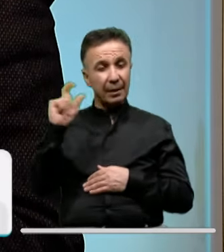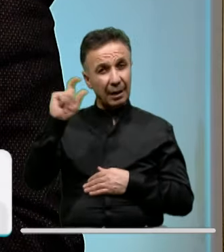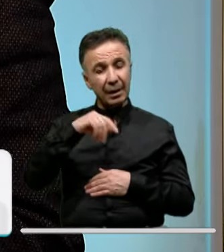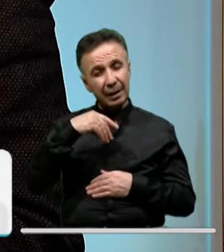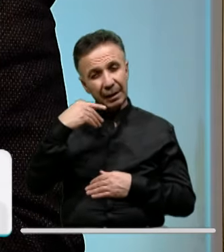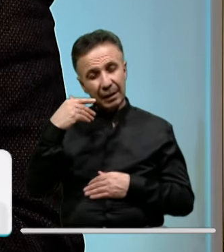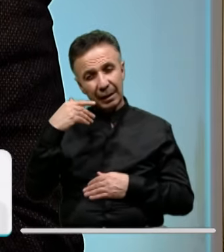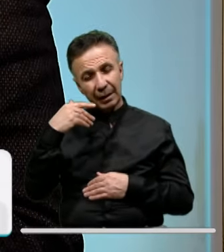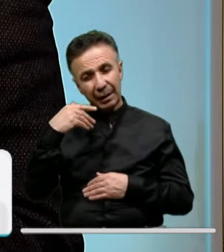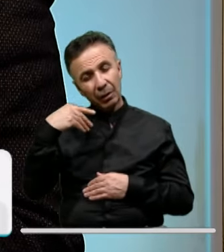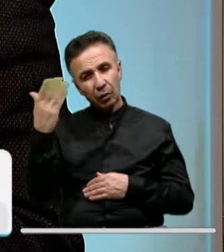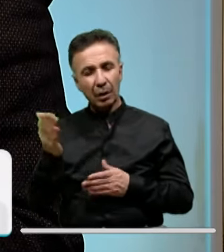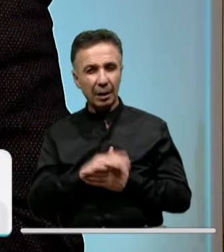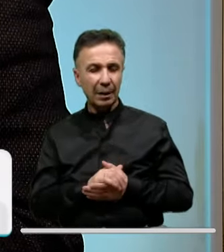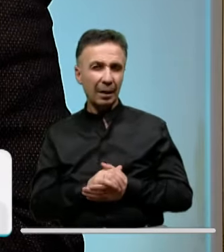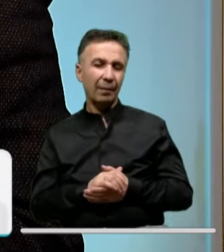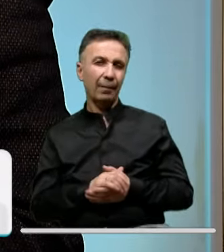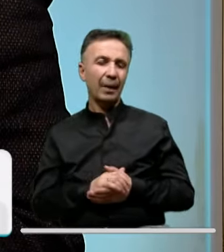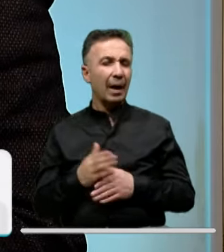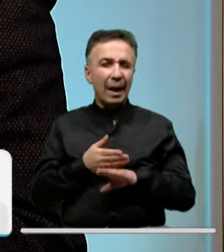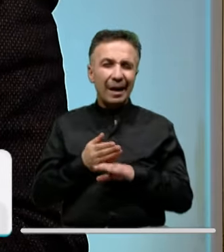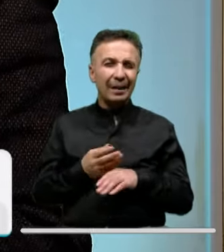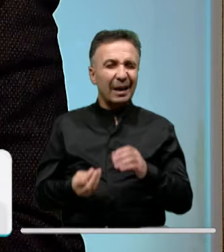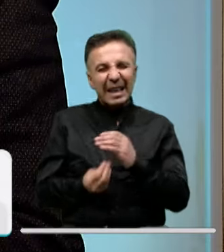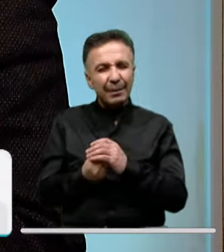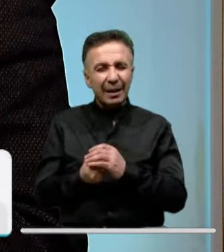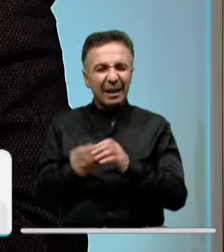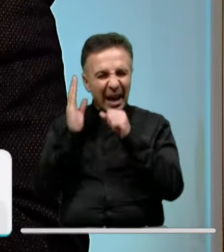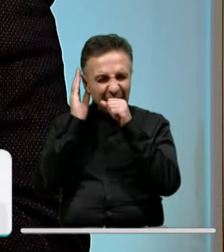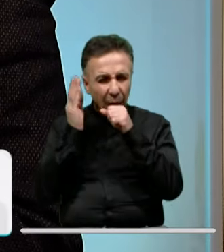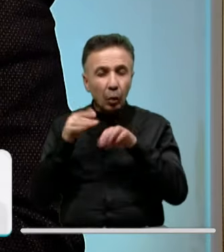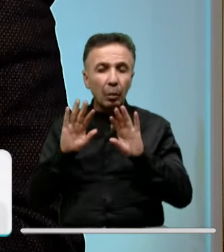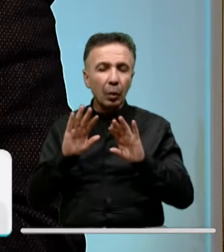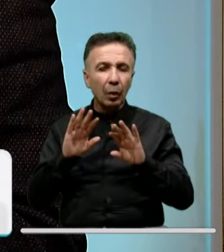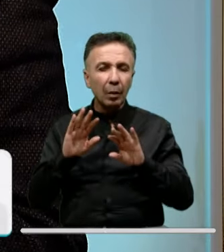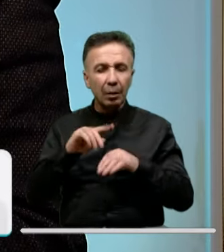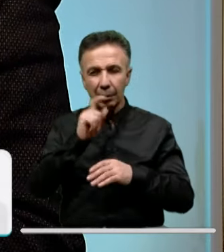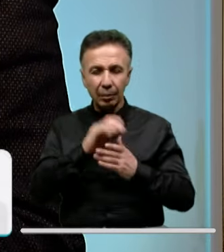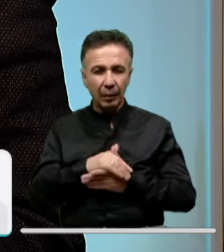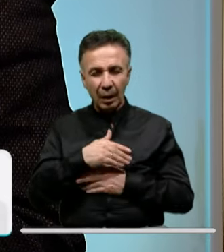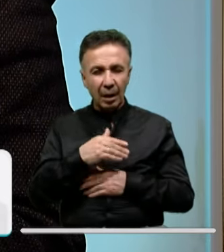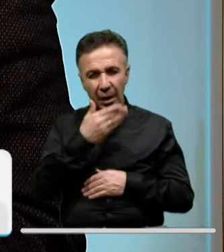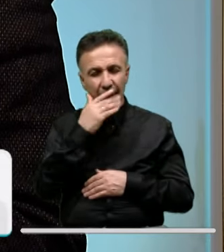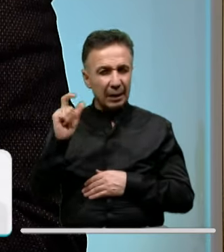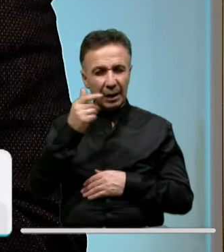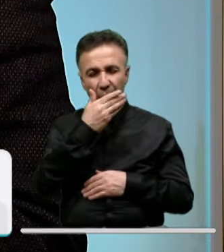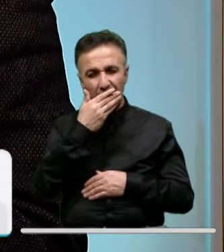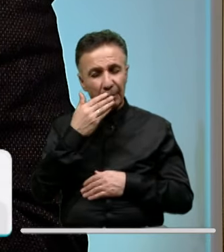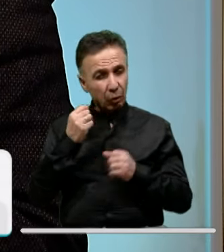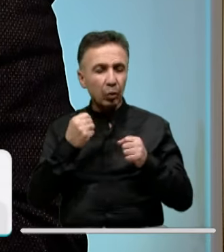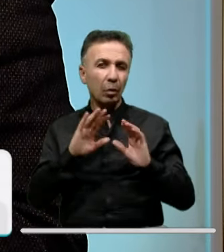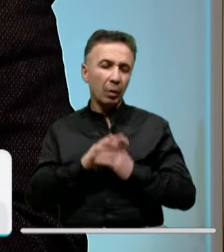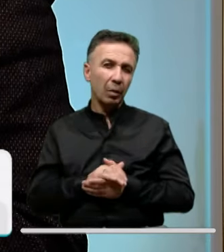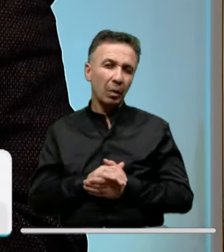bir şey var. Ramazan'da niye uygulanmıyor? Ramazan dışında niye uygulanmıyor konusuna geleceğim. Ramazan'da tam oruç ayı değil. Peki